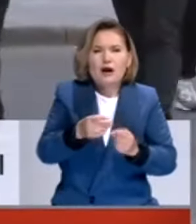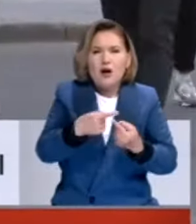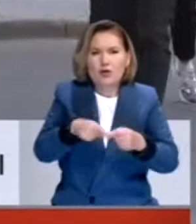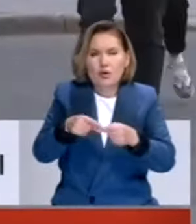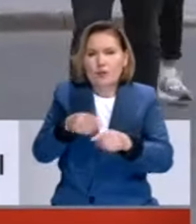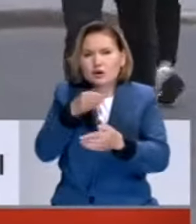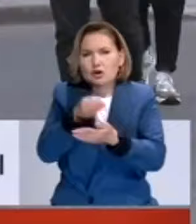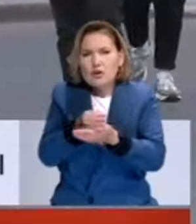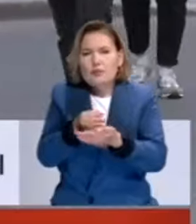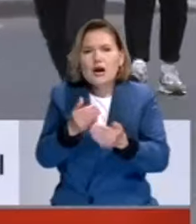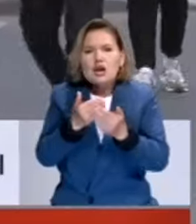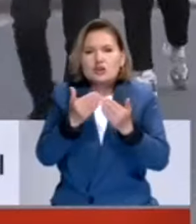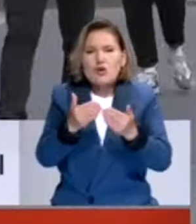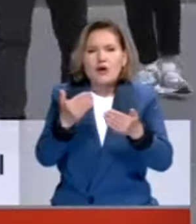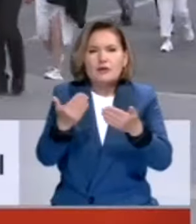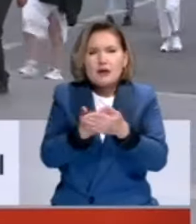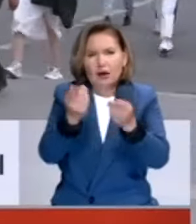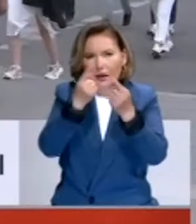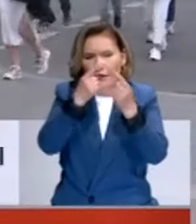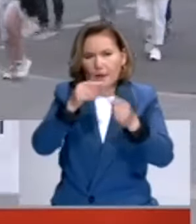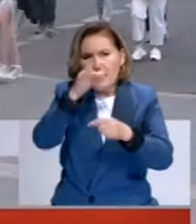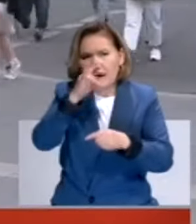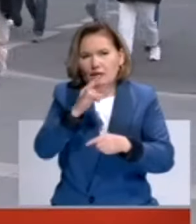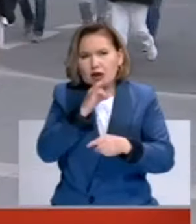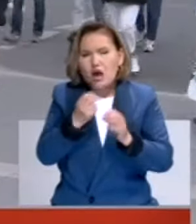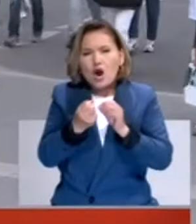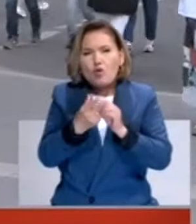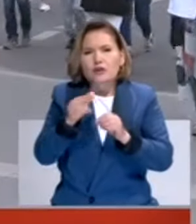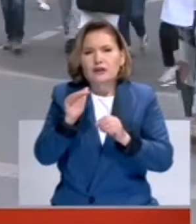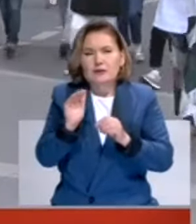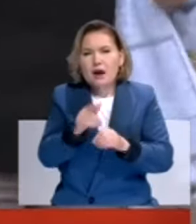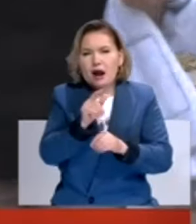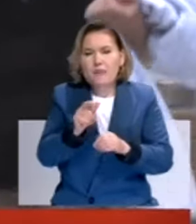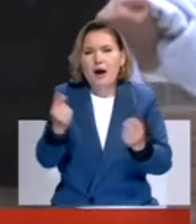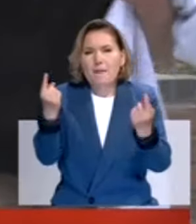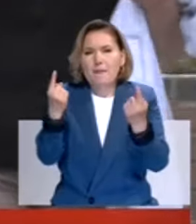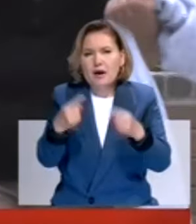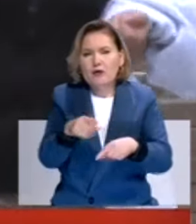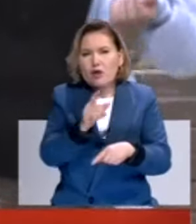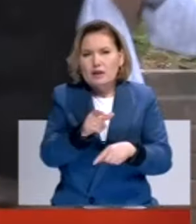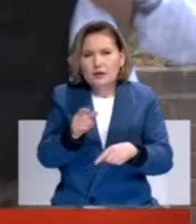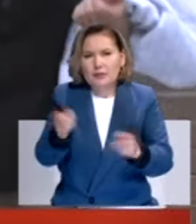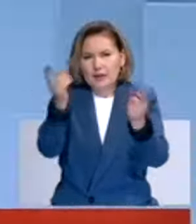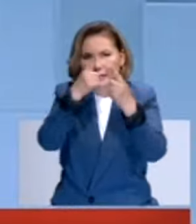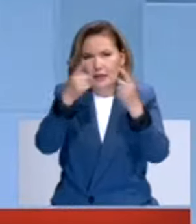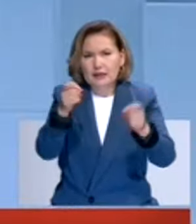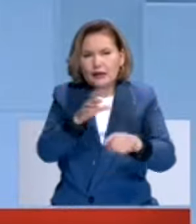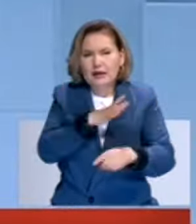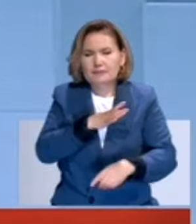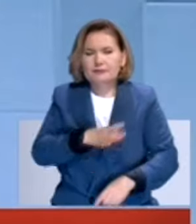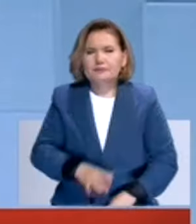бөлімшелері жауапты. Соңғы мәлімет бойынша елімізде 13 000-нан астам адам банкрот деп танылған.